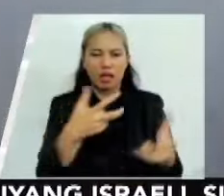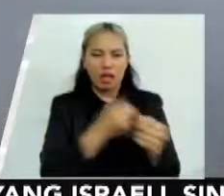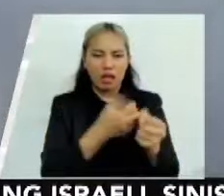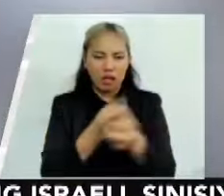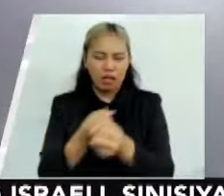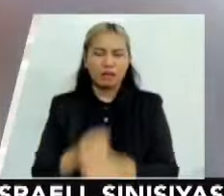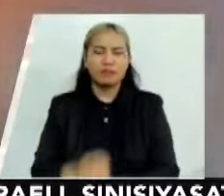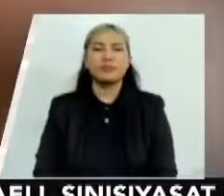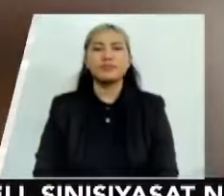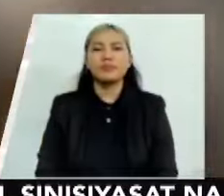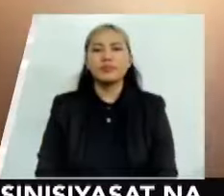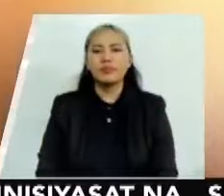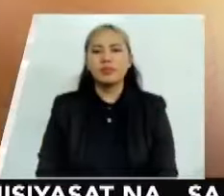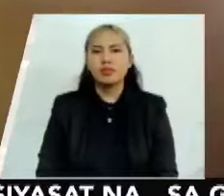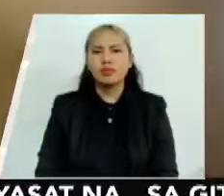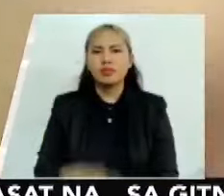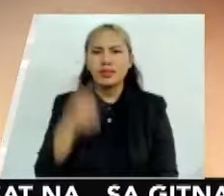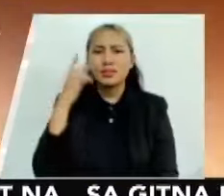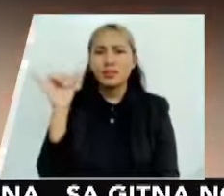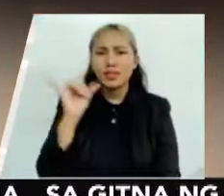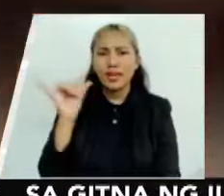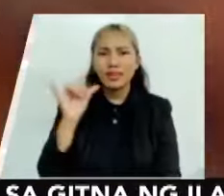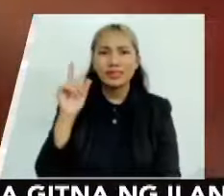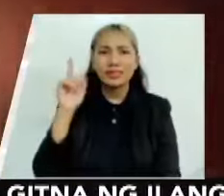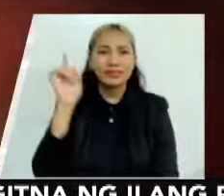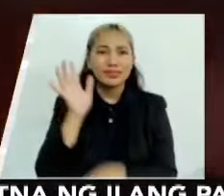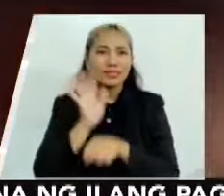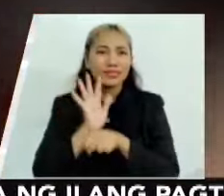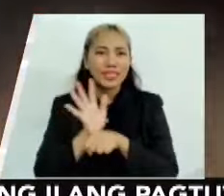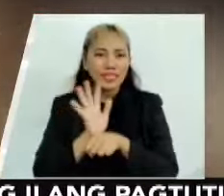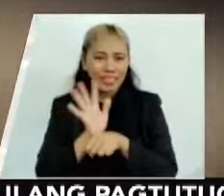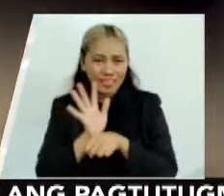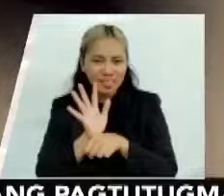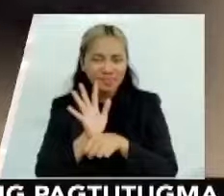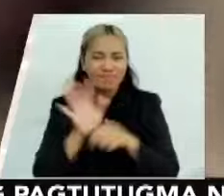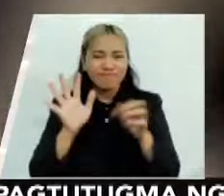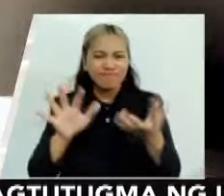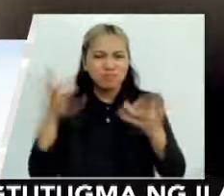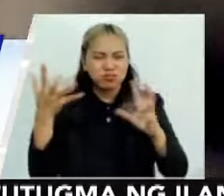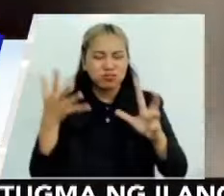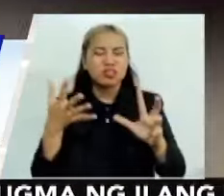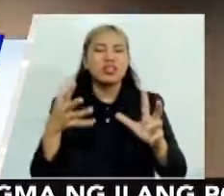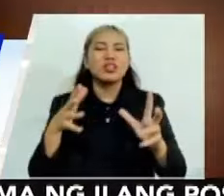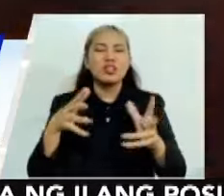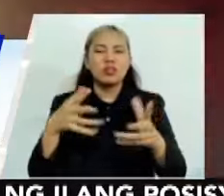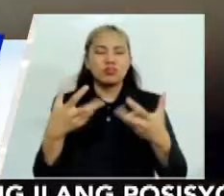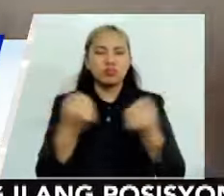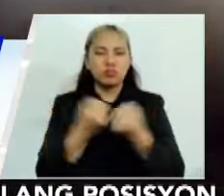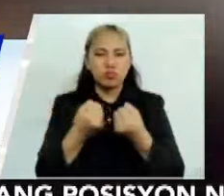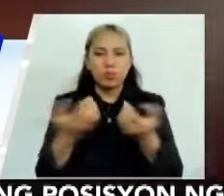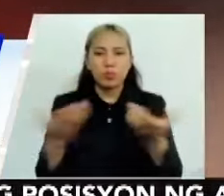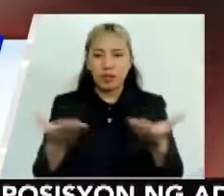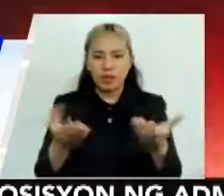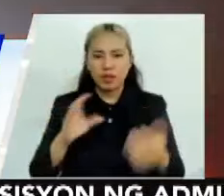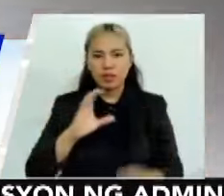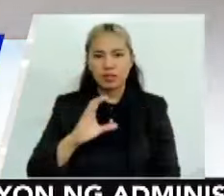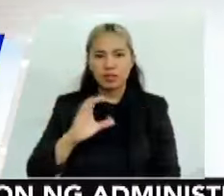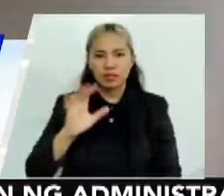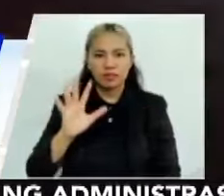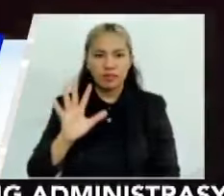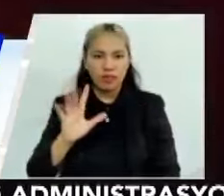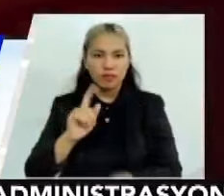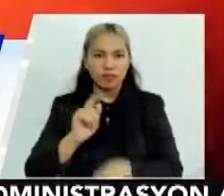Animoy eksena sa maaksyong pelikula ang karambola ng mga sasakyang iyan sa C5 Taguig mag-aalas 7:30